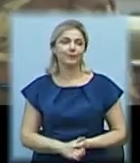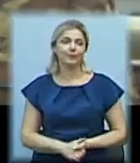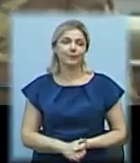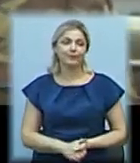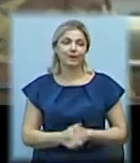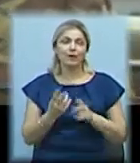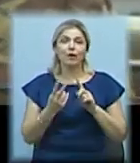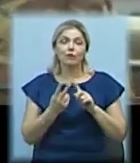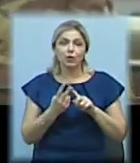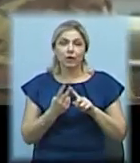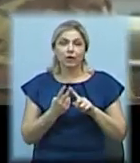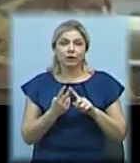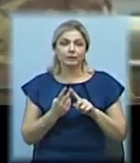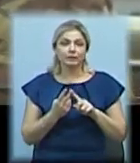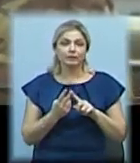По-друге,